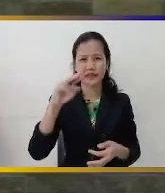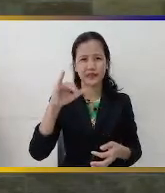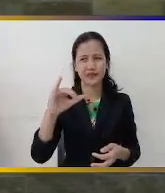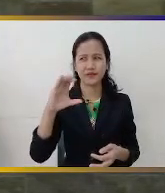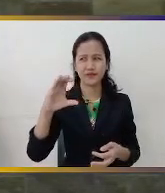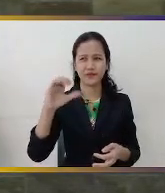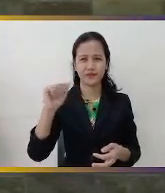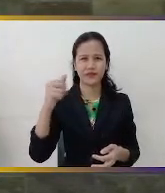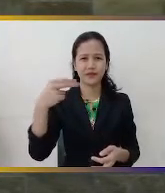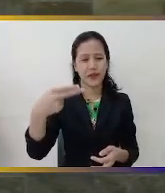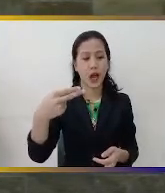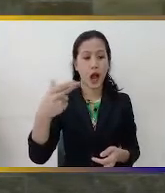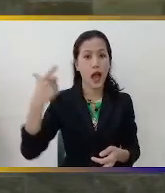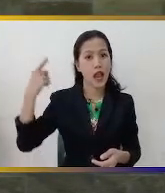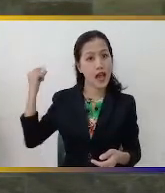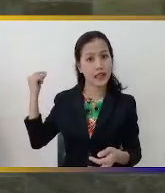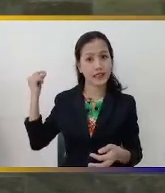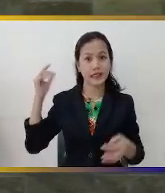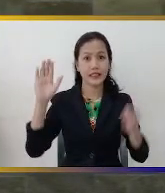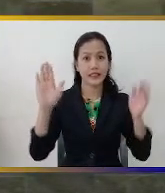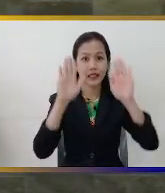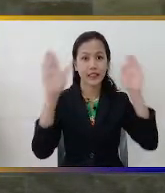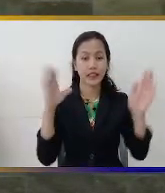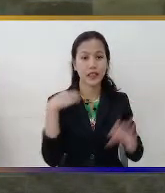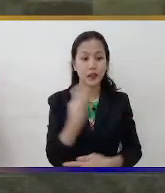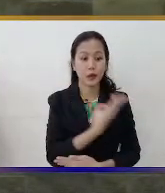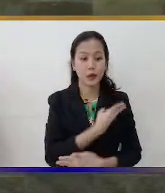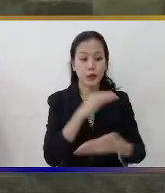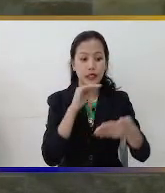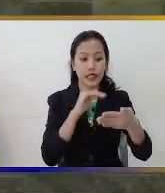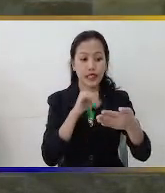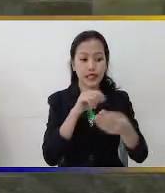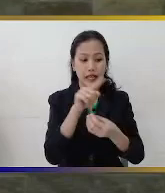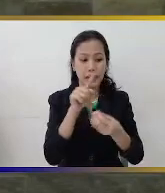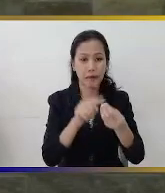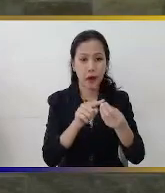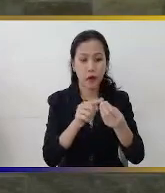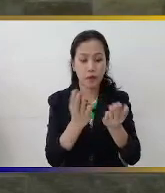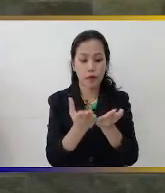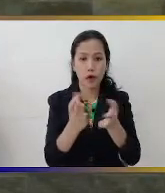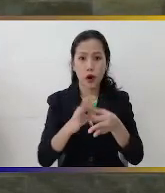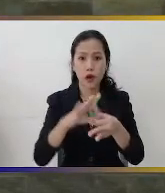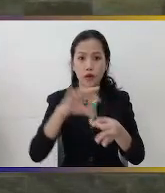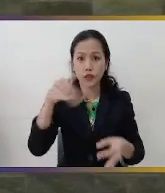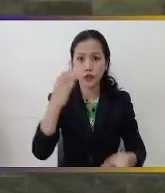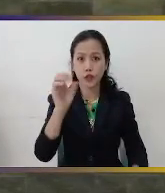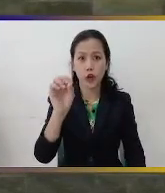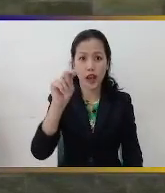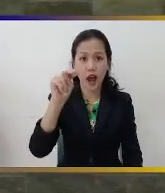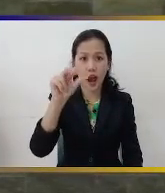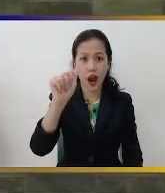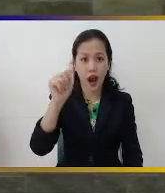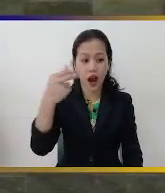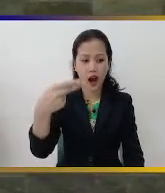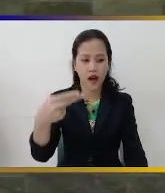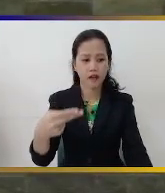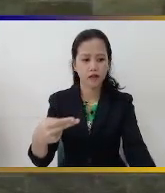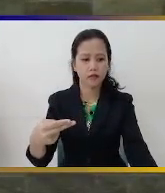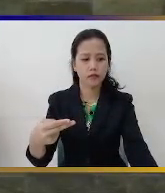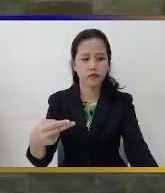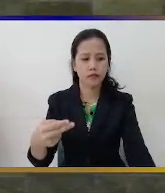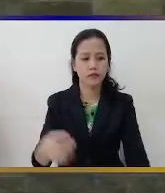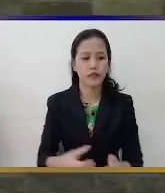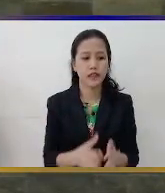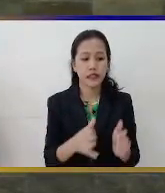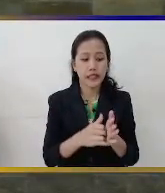of Jonah. And malapit na po tayo matapos. Ano po? Malapit na tayong matapos sa Old